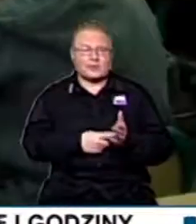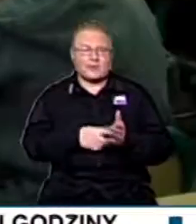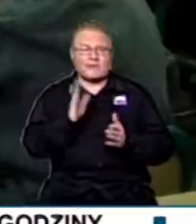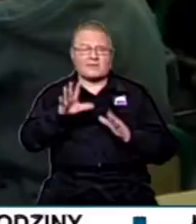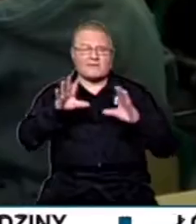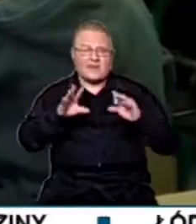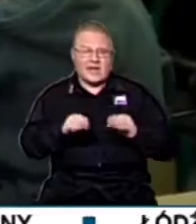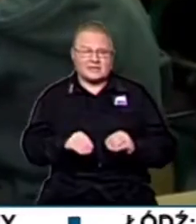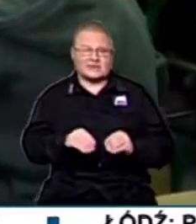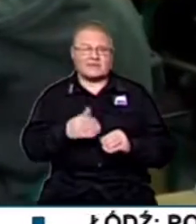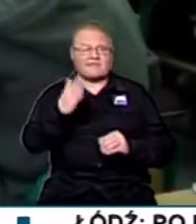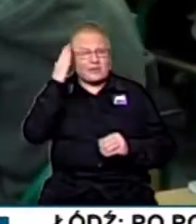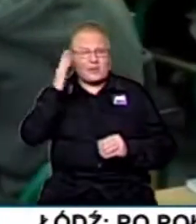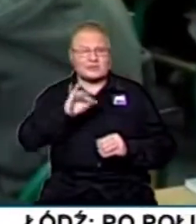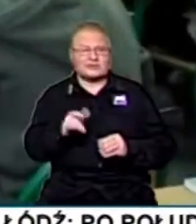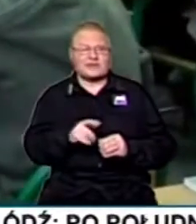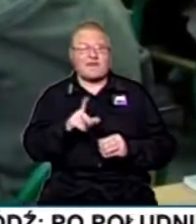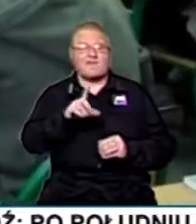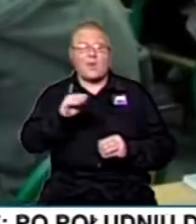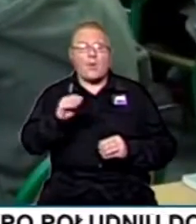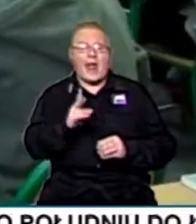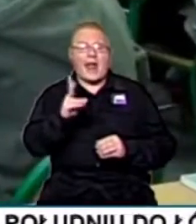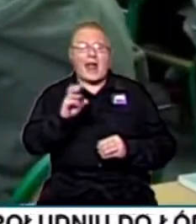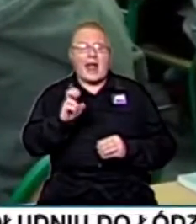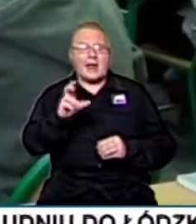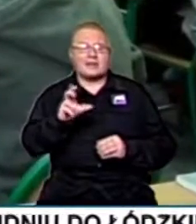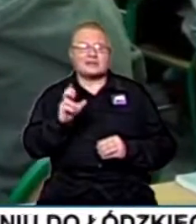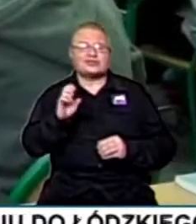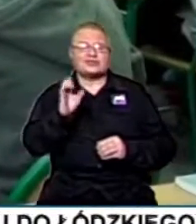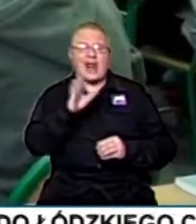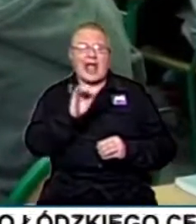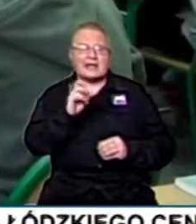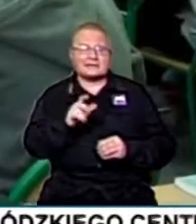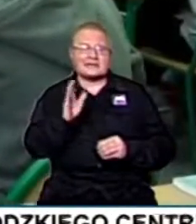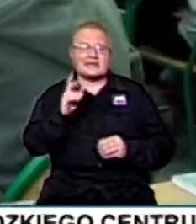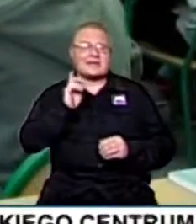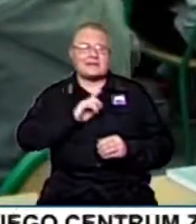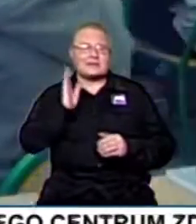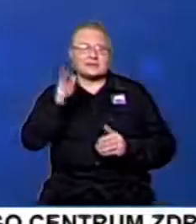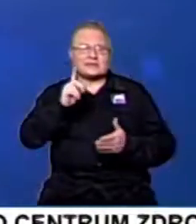wygaszane. Już wiadomo, że na przykład w Łękach Szlacheckich gimnazjum zostanie zlikwidowane.